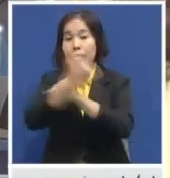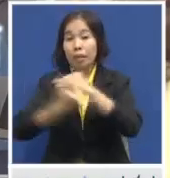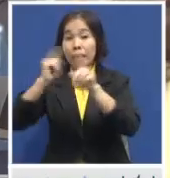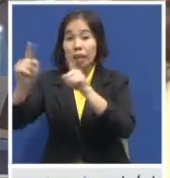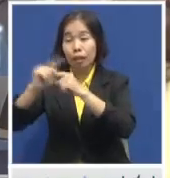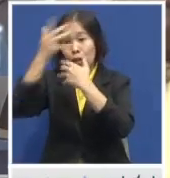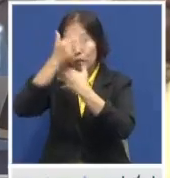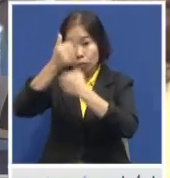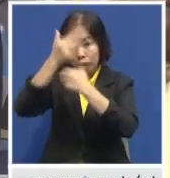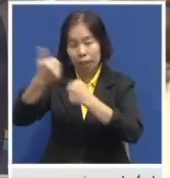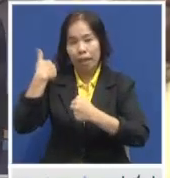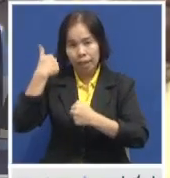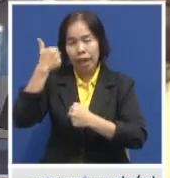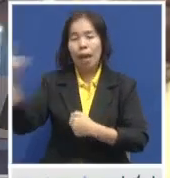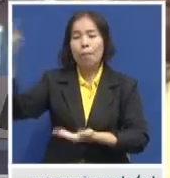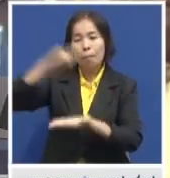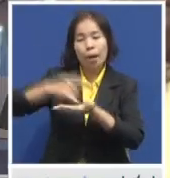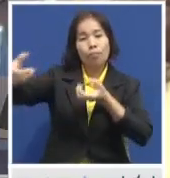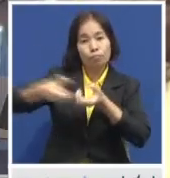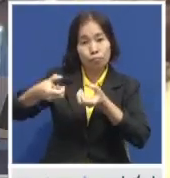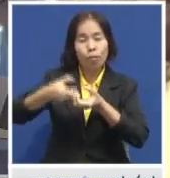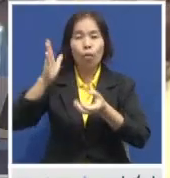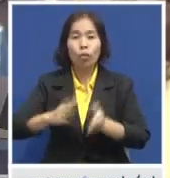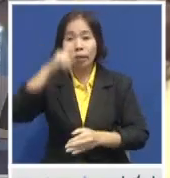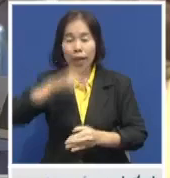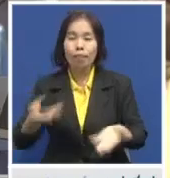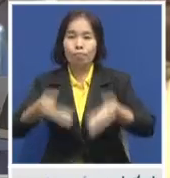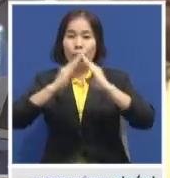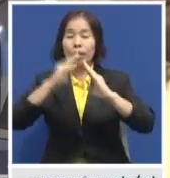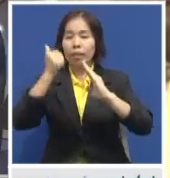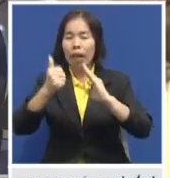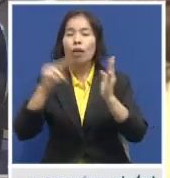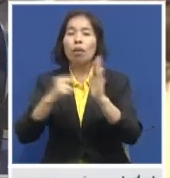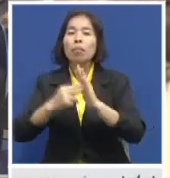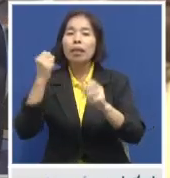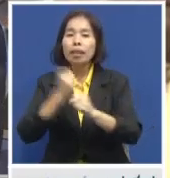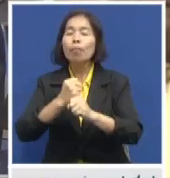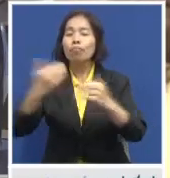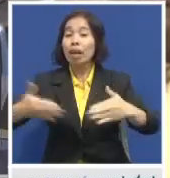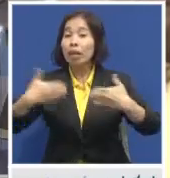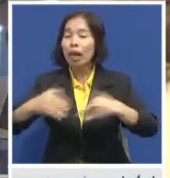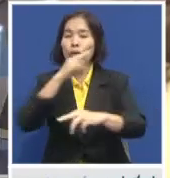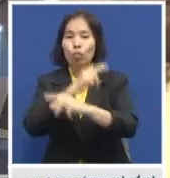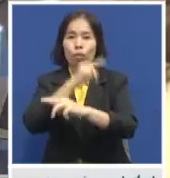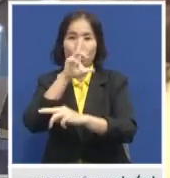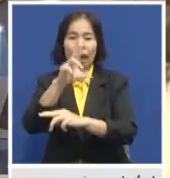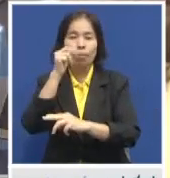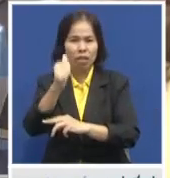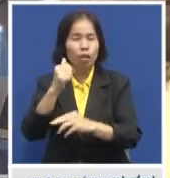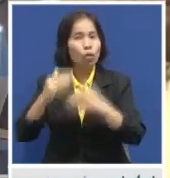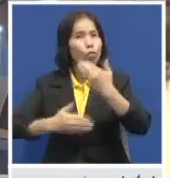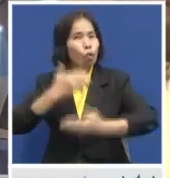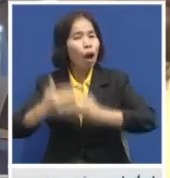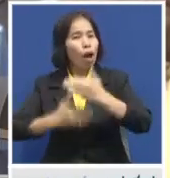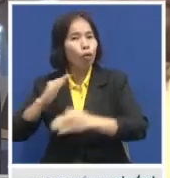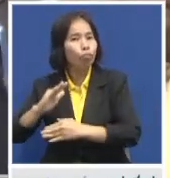ากในการช่วยทำให้รายได้ของคนไทยในช่วง10ปีนั้นเพิ่มขึ้นถึง3เท่าเป็นอัตราการขยายตัวที่เกือบจะสูงที่สุดใน